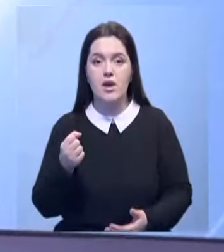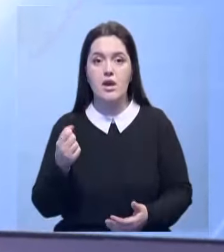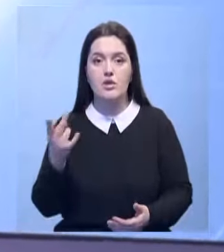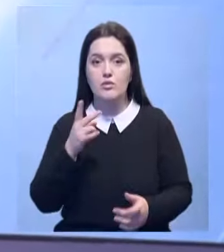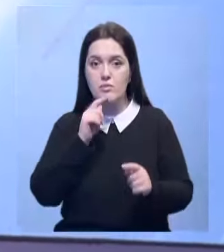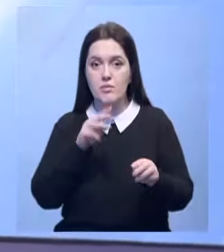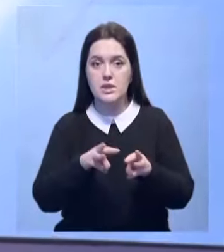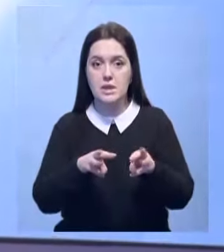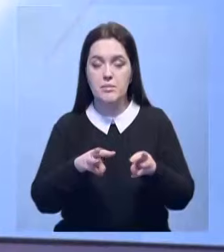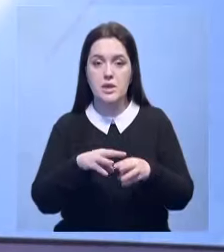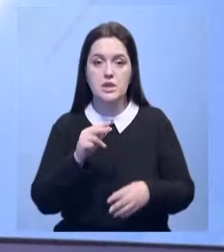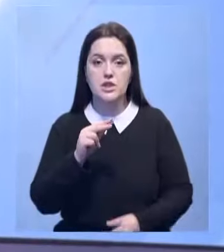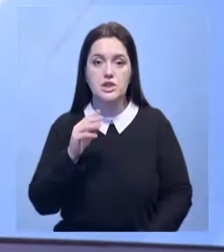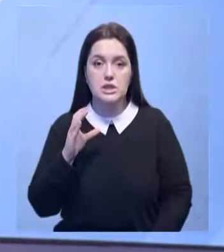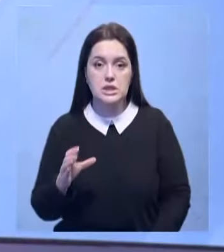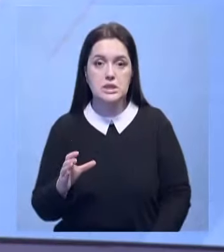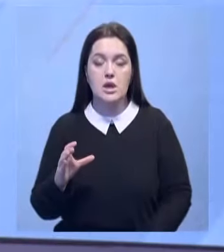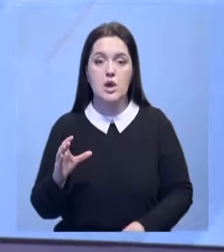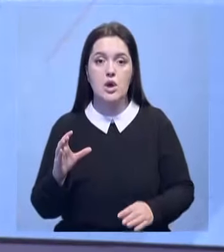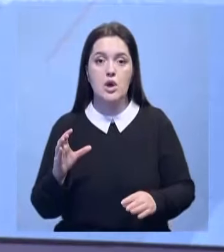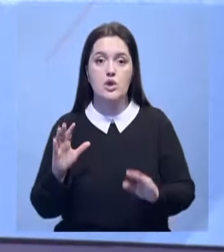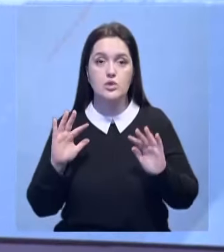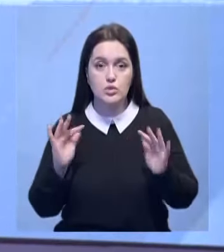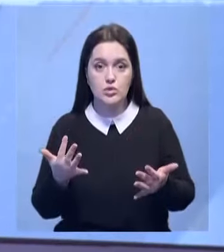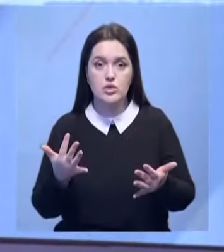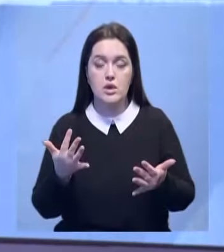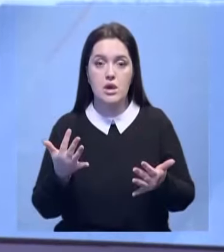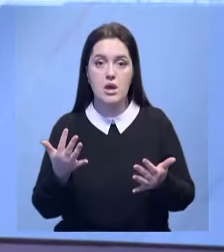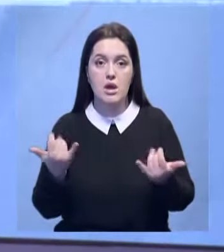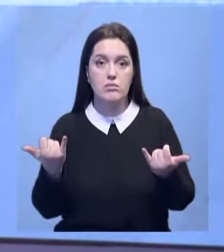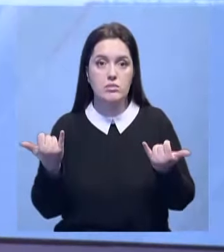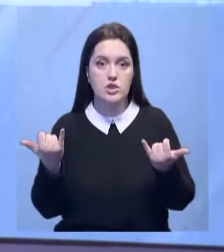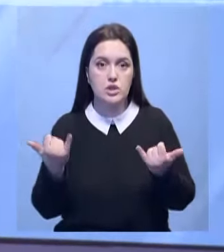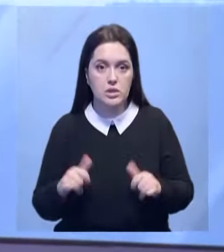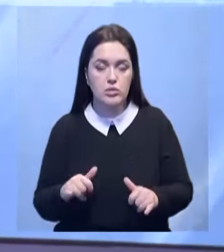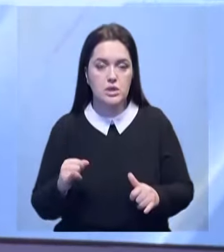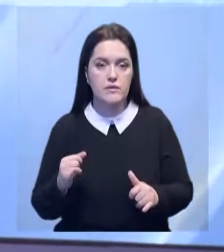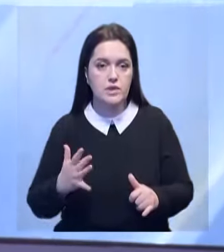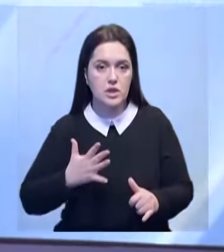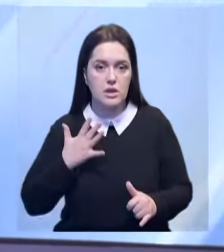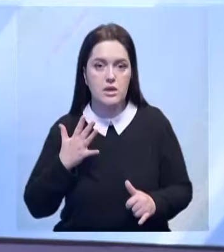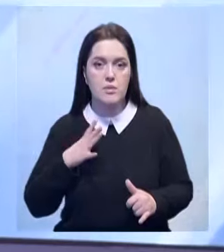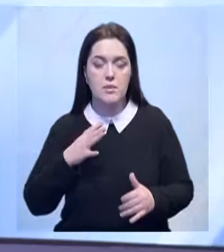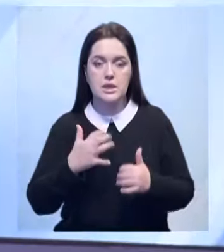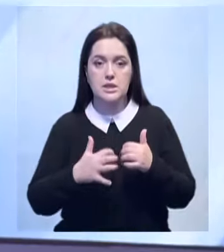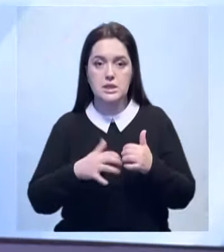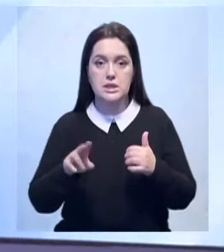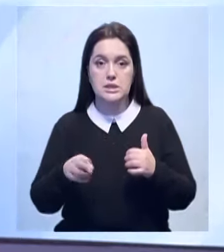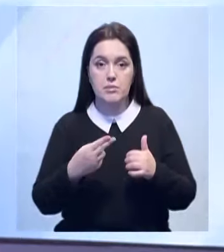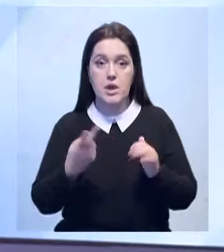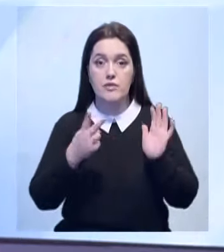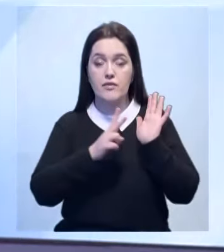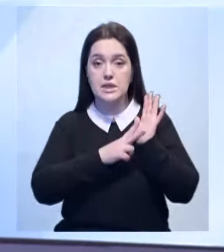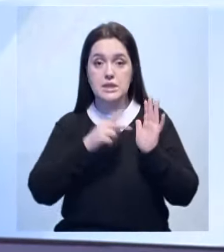к награждению Министерством по чрезвычайным ситуациям. Случай, который одновременно и шокирует, и восхищает, произошел в середине